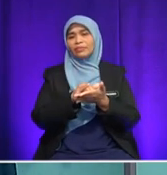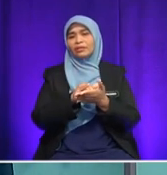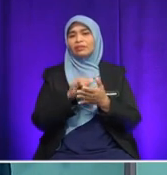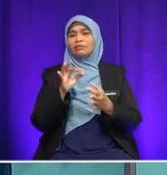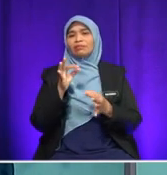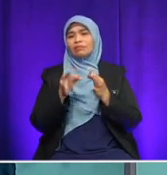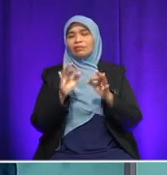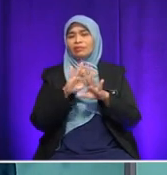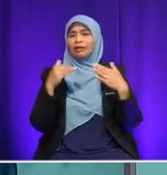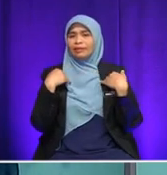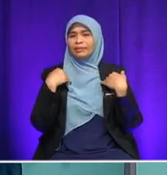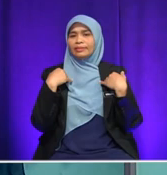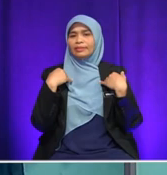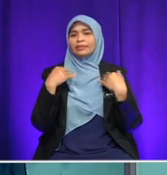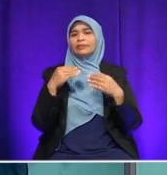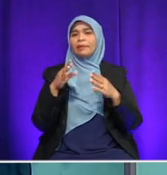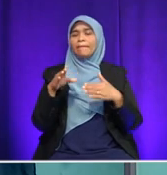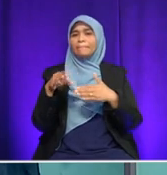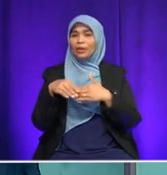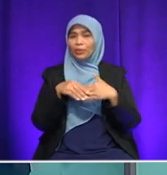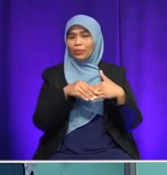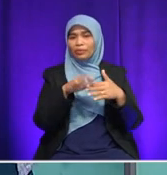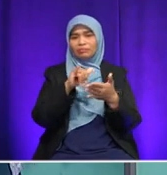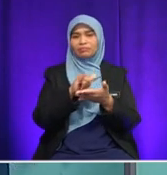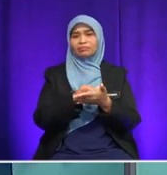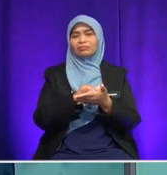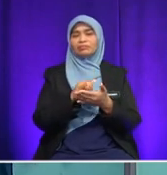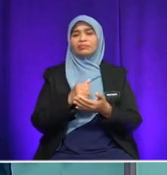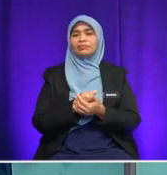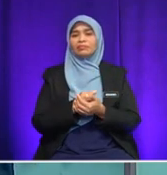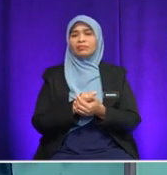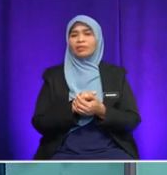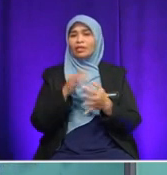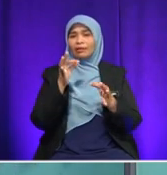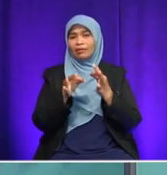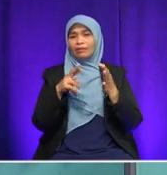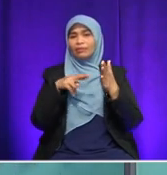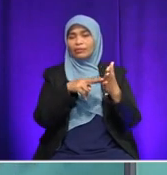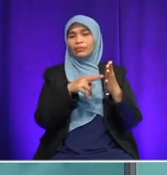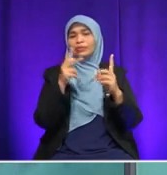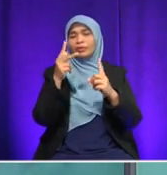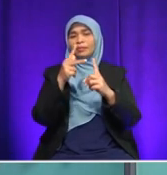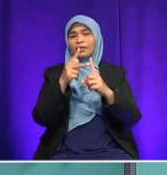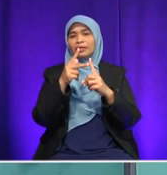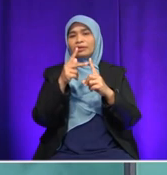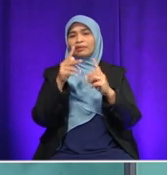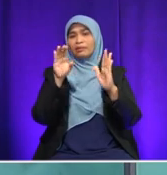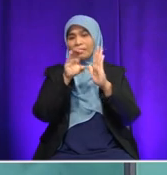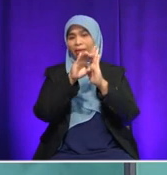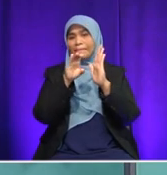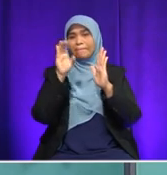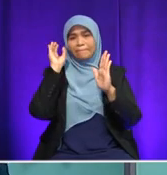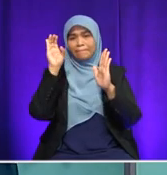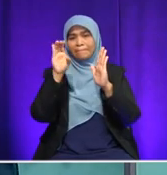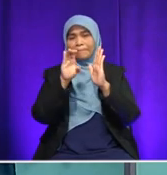kalau tak ada kerangka tu, kita tak ada panduan. Okey. Jadi kalau merujuk kepada rajah yang cikgu dah sediakan di